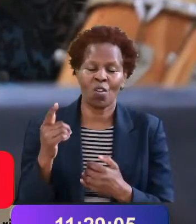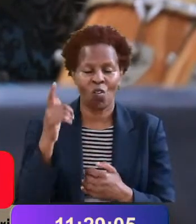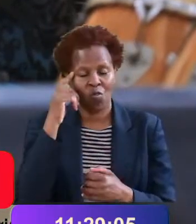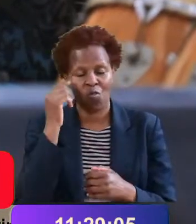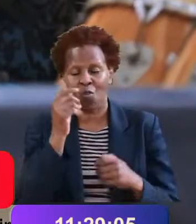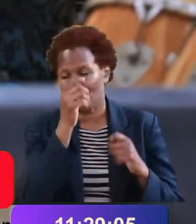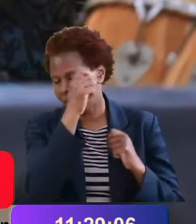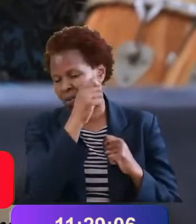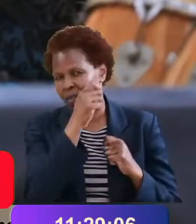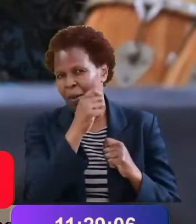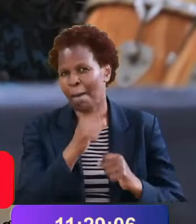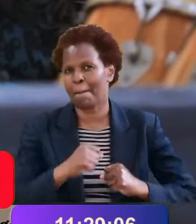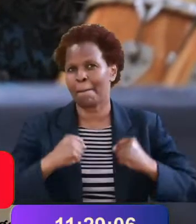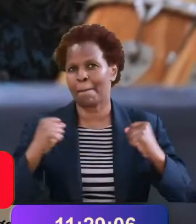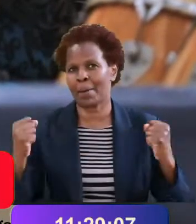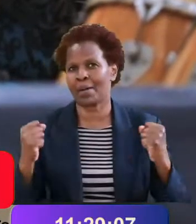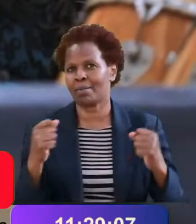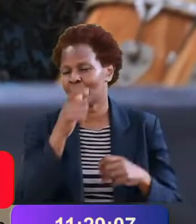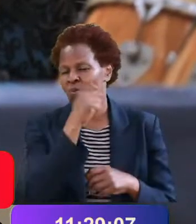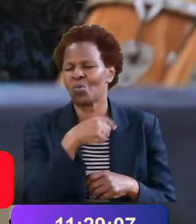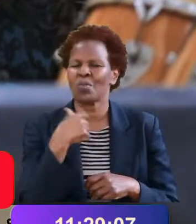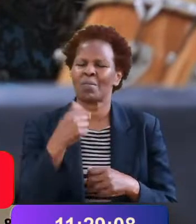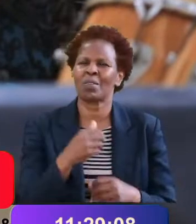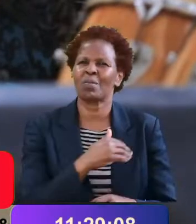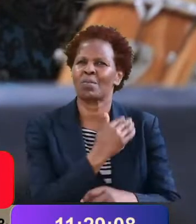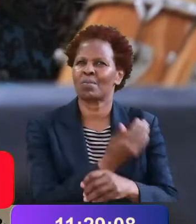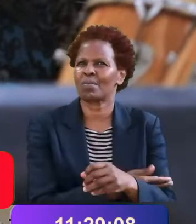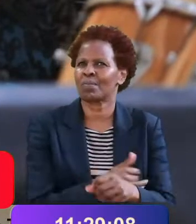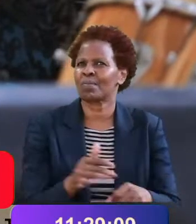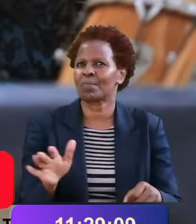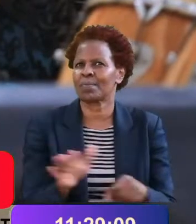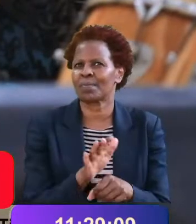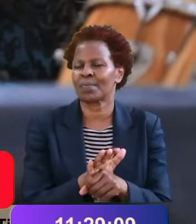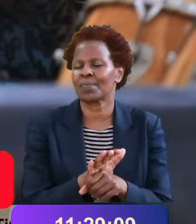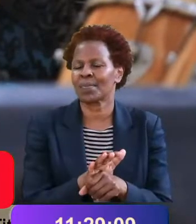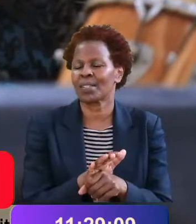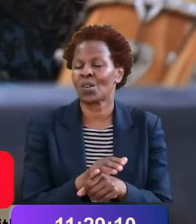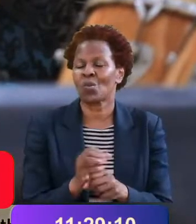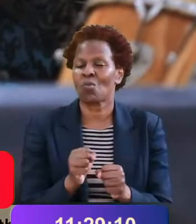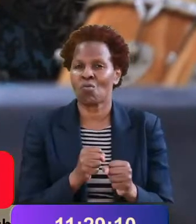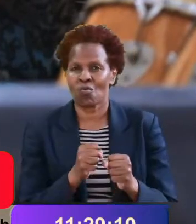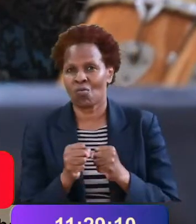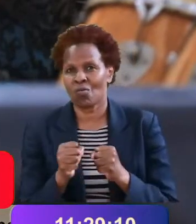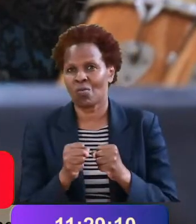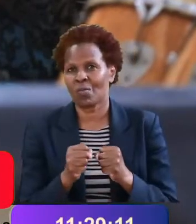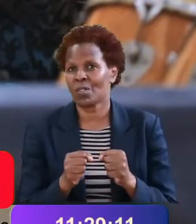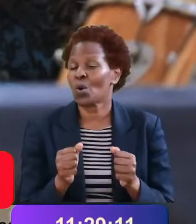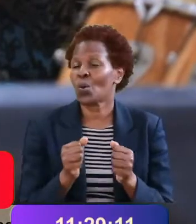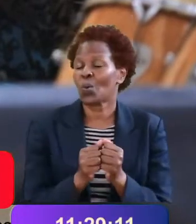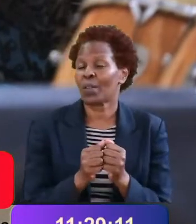mwanajeshi mkuu ambaye atakuja na nguvu nyingi sana na akaweza kupigana na wana